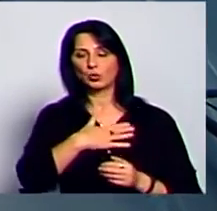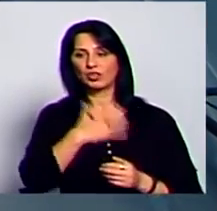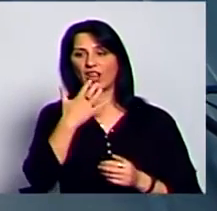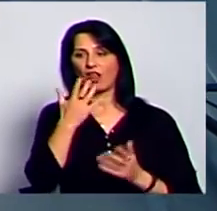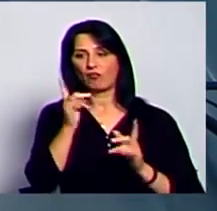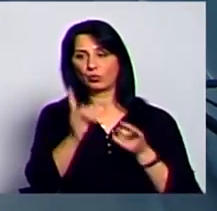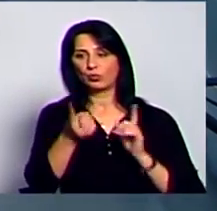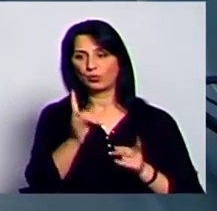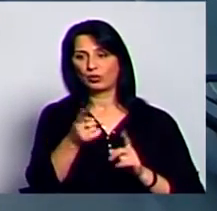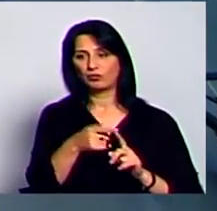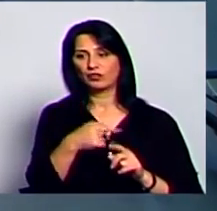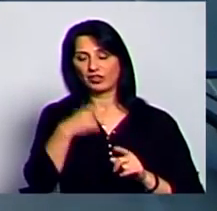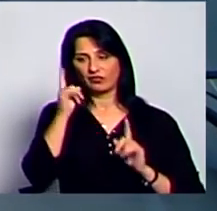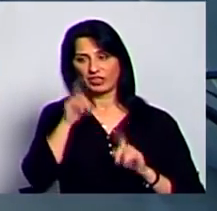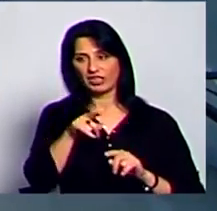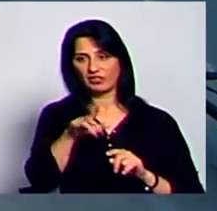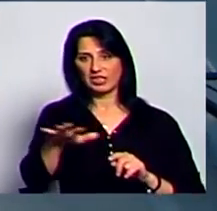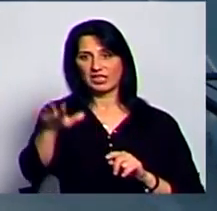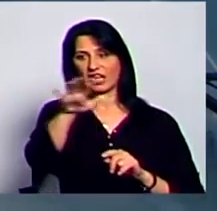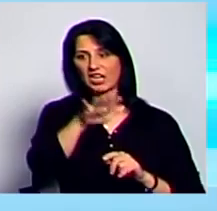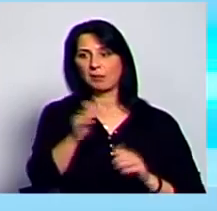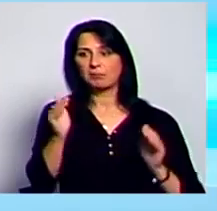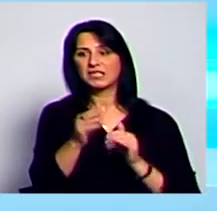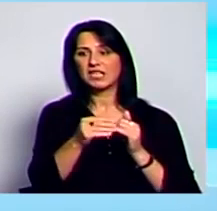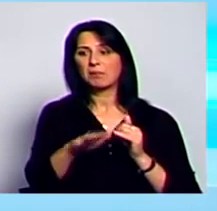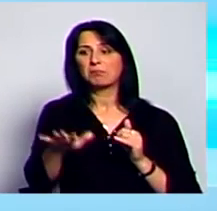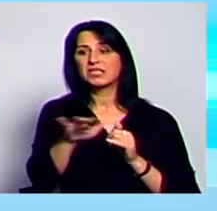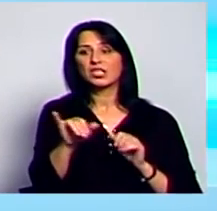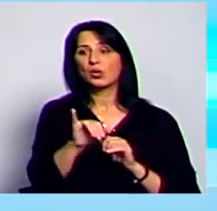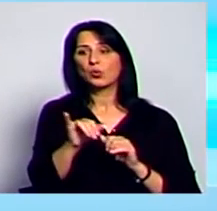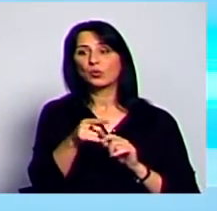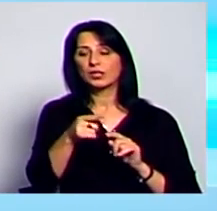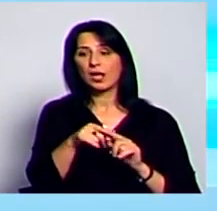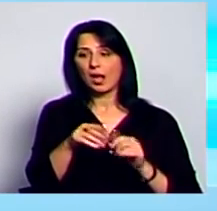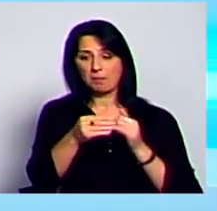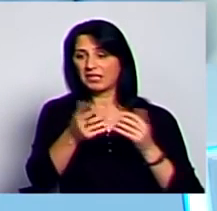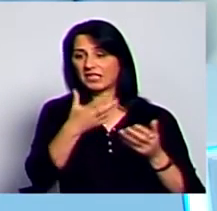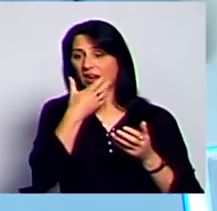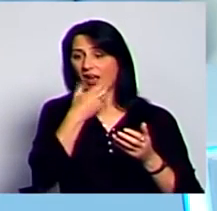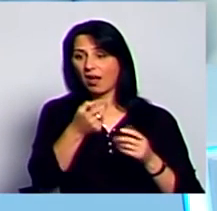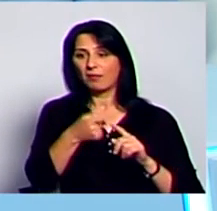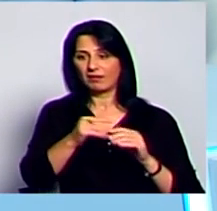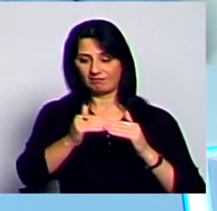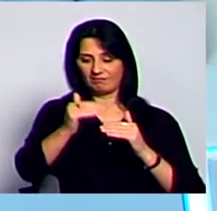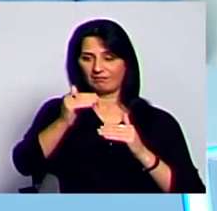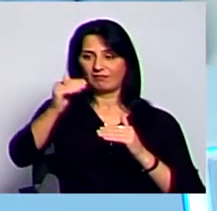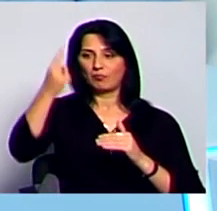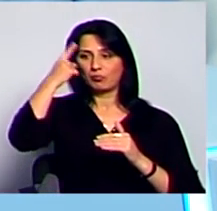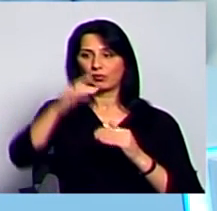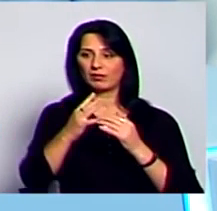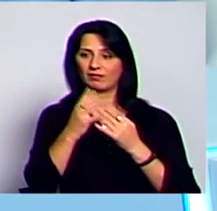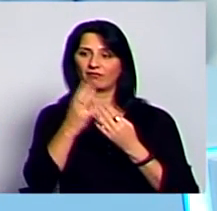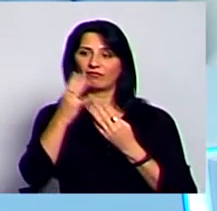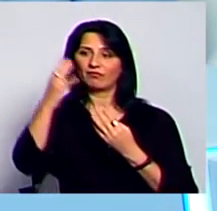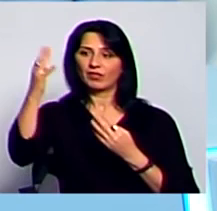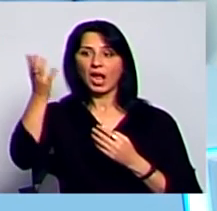უკავშირდება, იმიტომ რომ ჩვენ ვიცით რომ ამ რეგიონში მცირე მიწიანობის გამო იყოფოდა ესე ტერასება და მით უმეტეს ადგილობრივი ვენახები